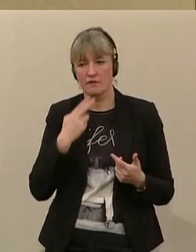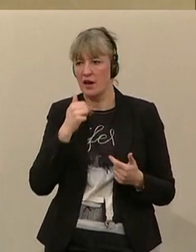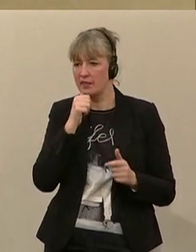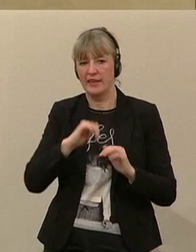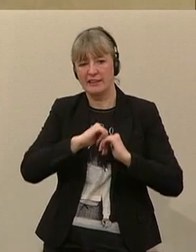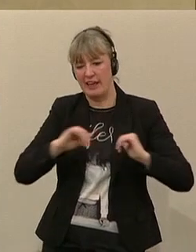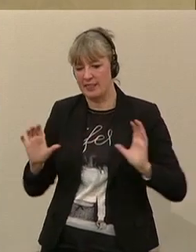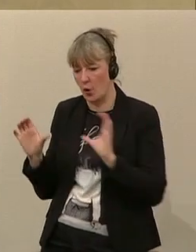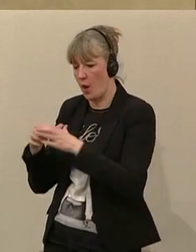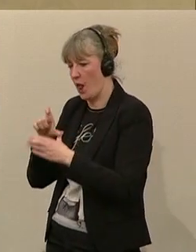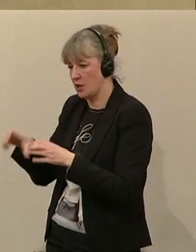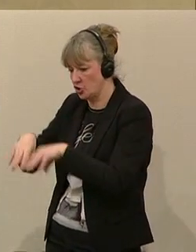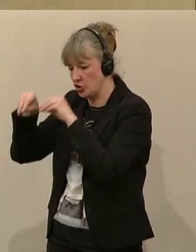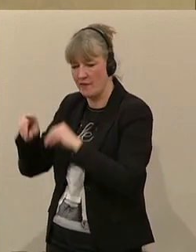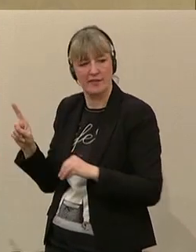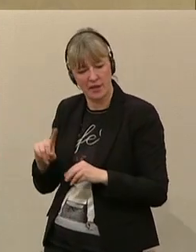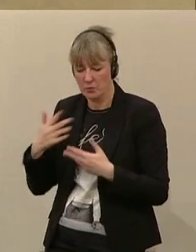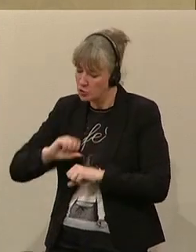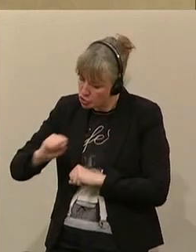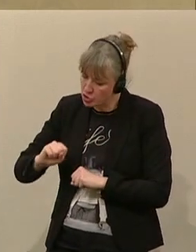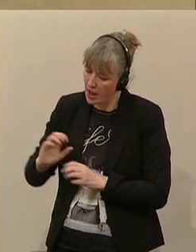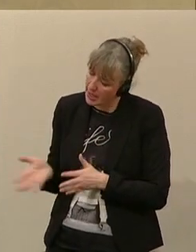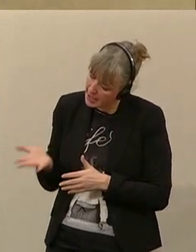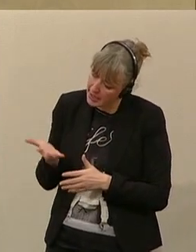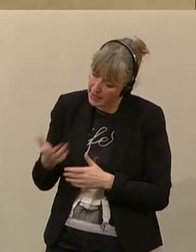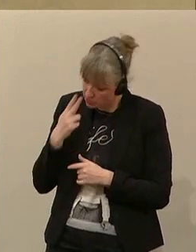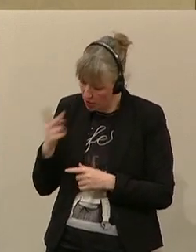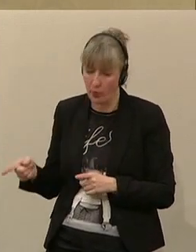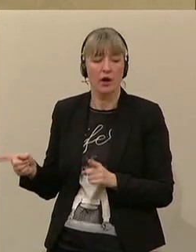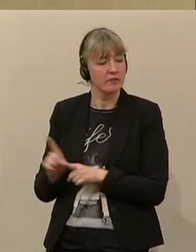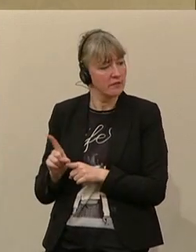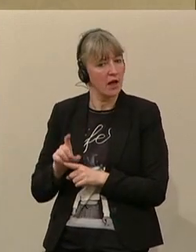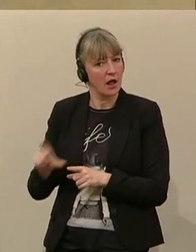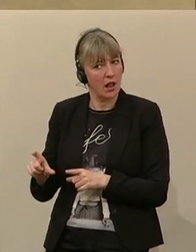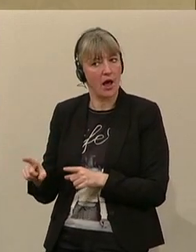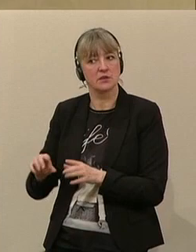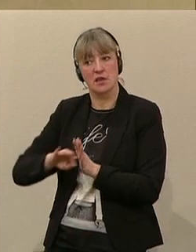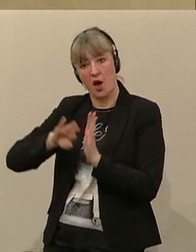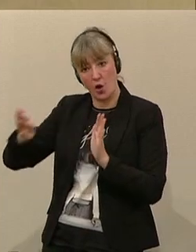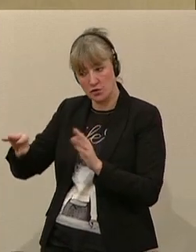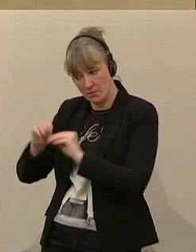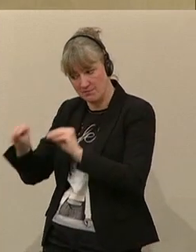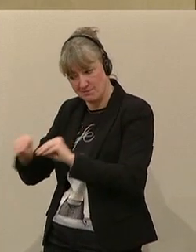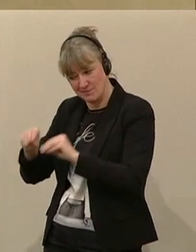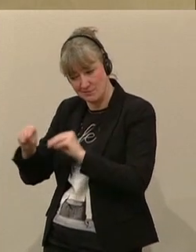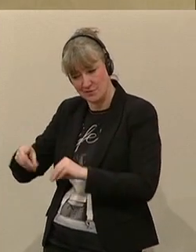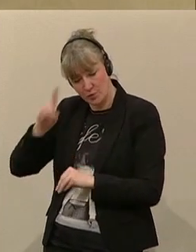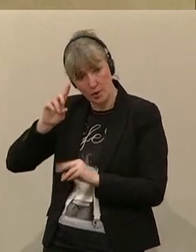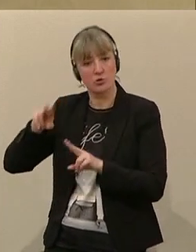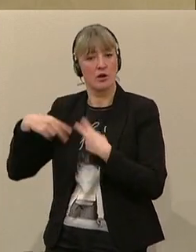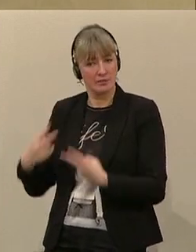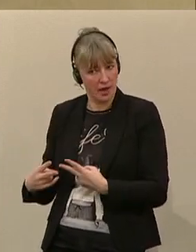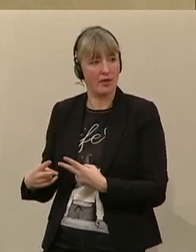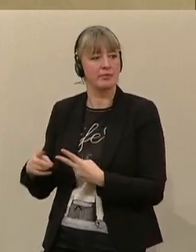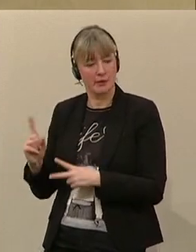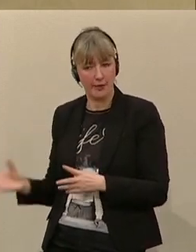Ghetto-Klassen schaffen oder was auch immer, sondern hier wollen wir in möglichst kurzer und möglichst schneller Zeit schauen, dass die Kinder eben außerhalb des Regelunterrichts Deutsch lernen können, damit sie dann auch